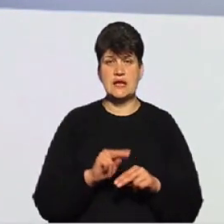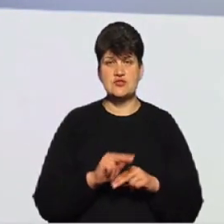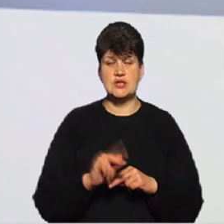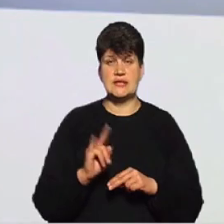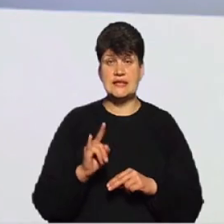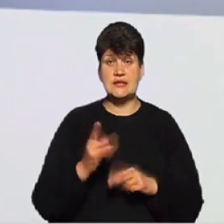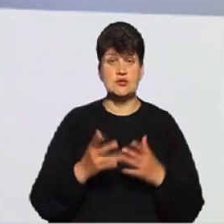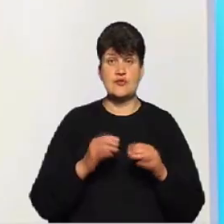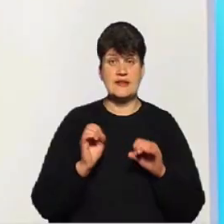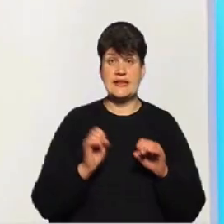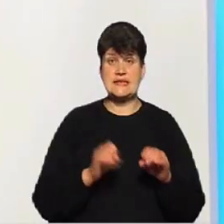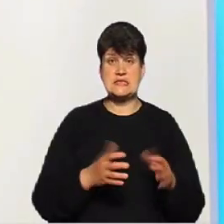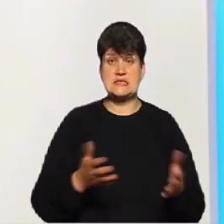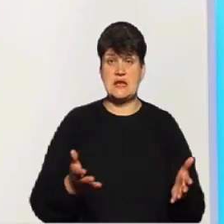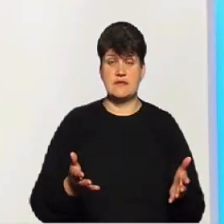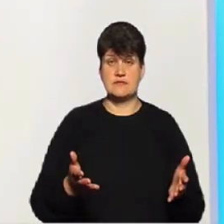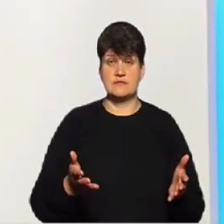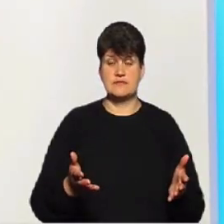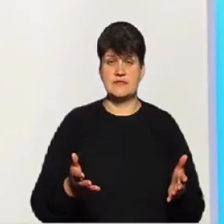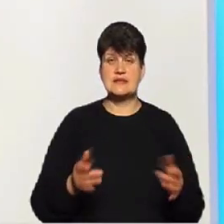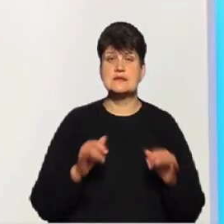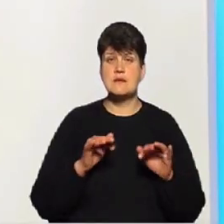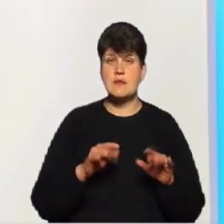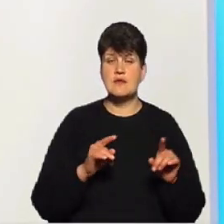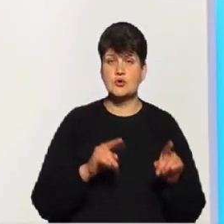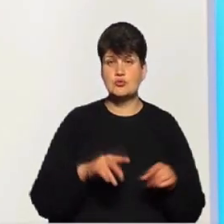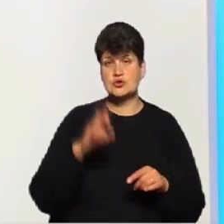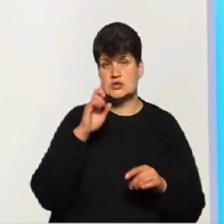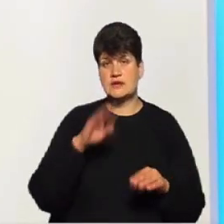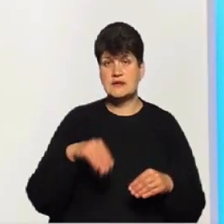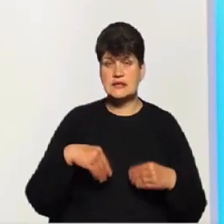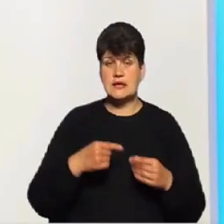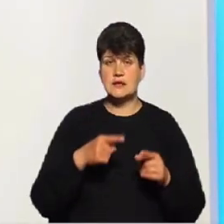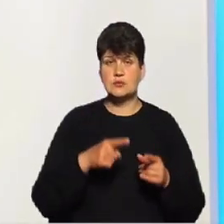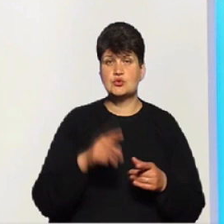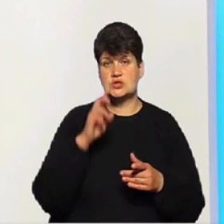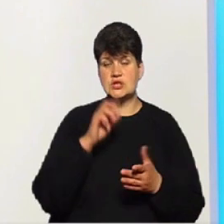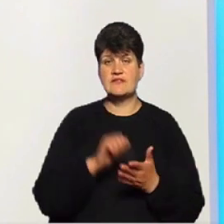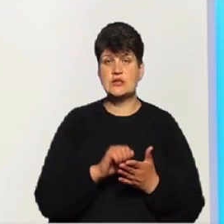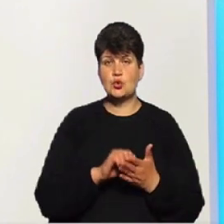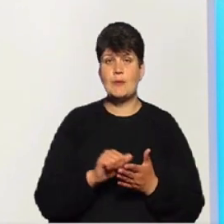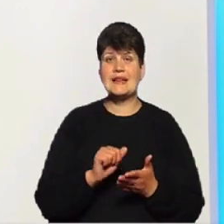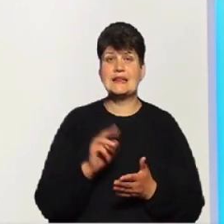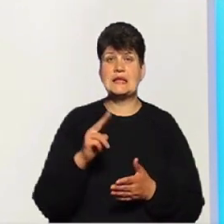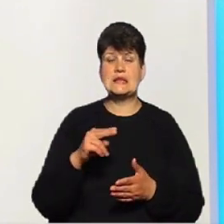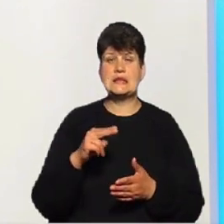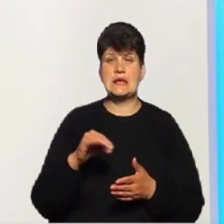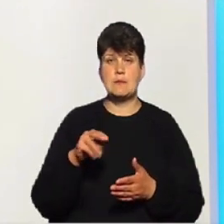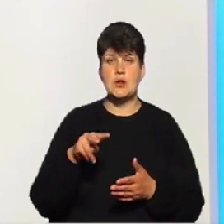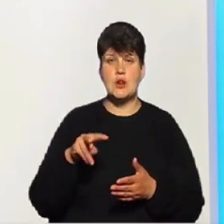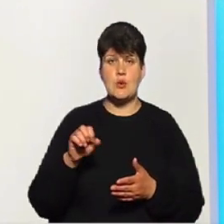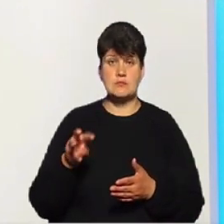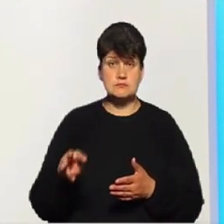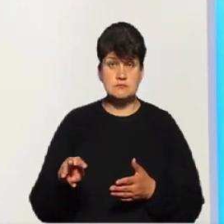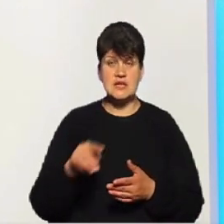здав умовне ЗНО? Ну, справа в тому, що держава йому дала державний документ, диплом, і в